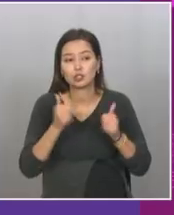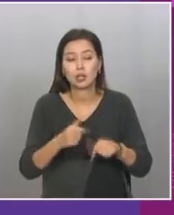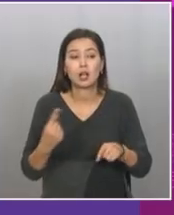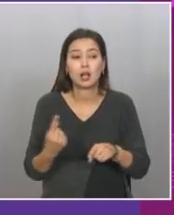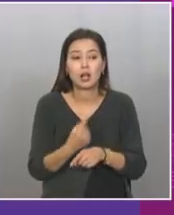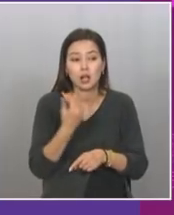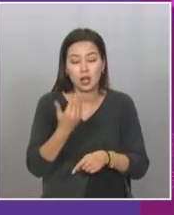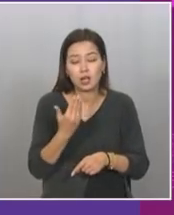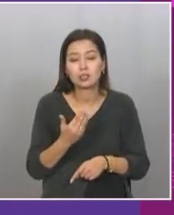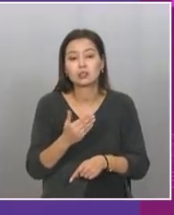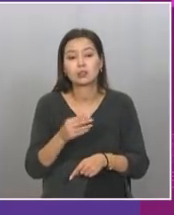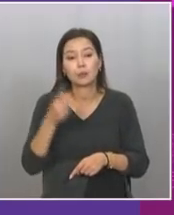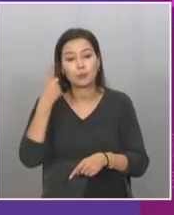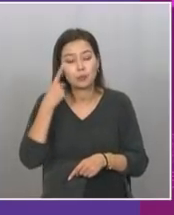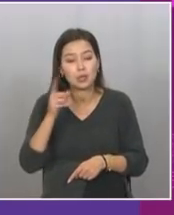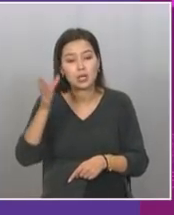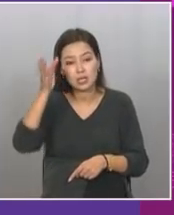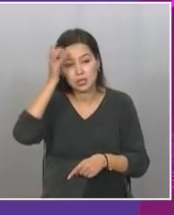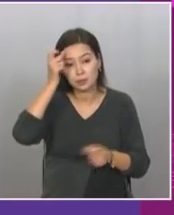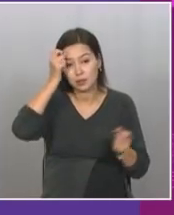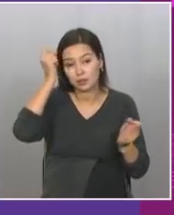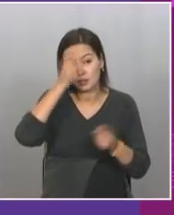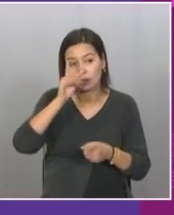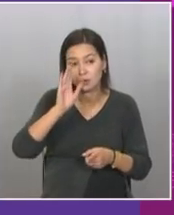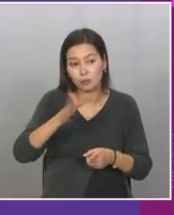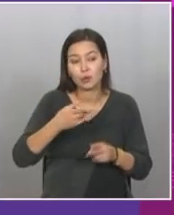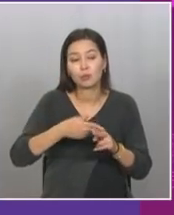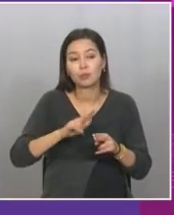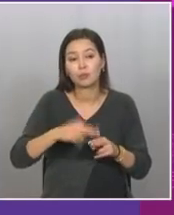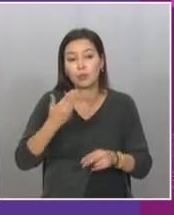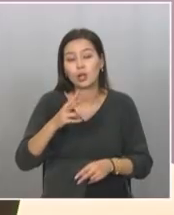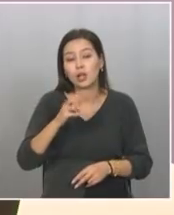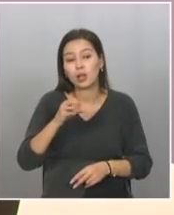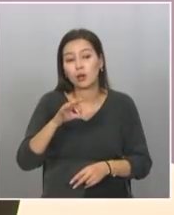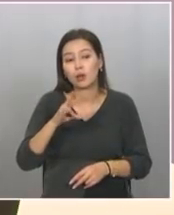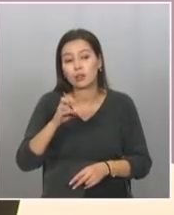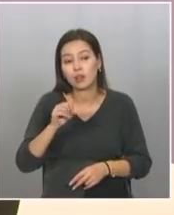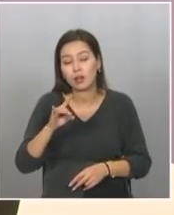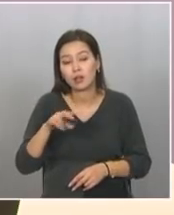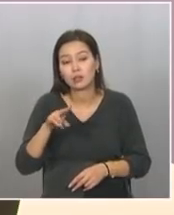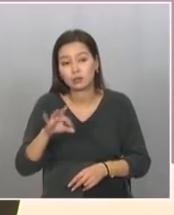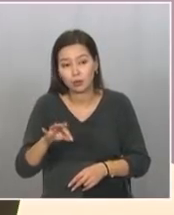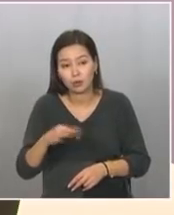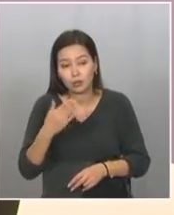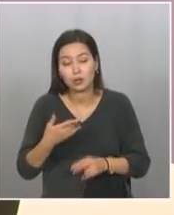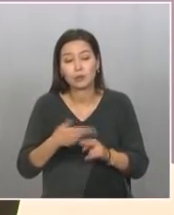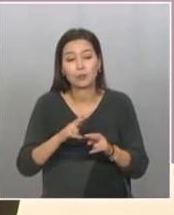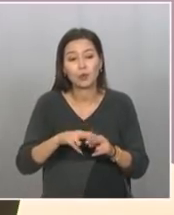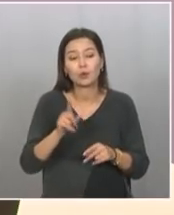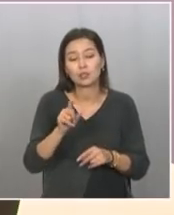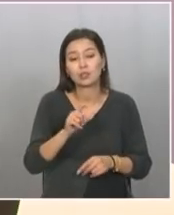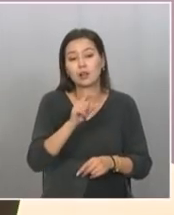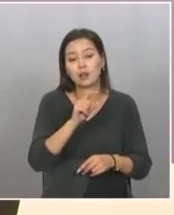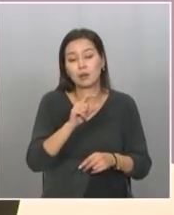қолданған ғалымды білесіңдер. Бұл Леонардо кім екен балалар, бөлшектерді